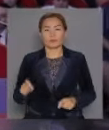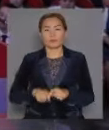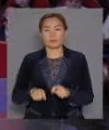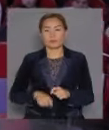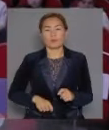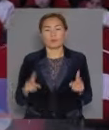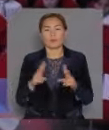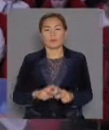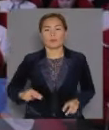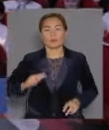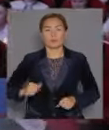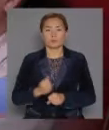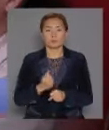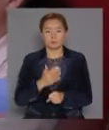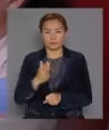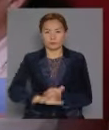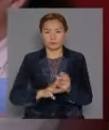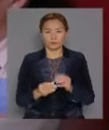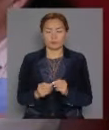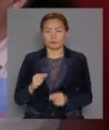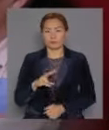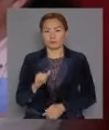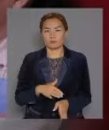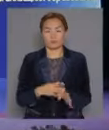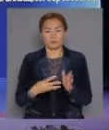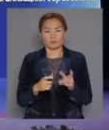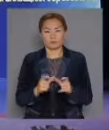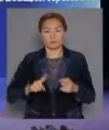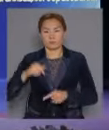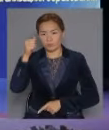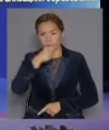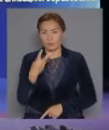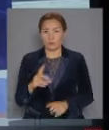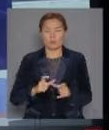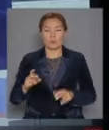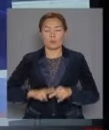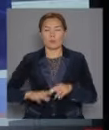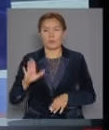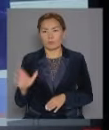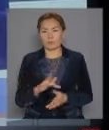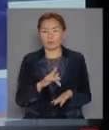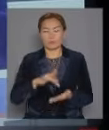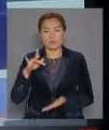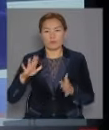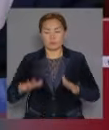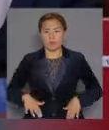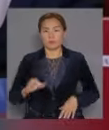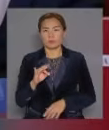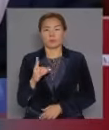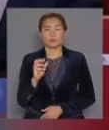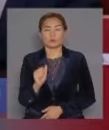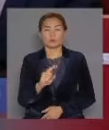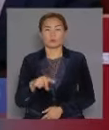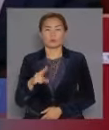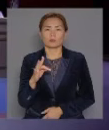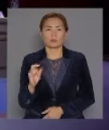жатқан модернизациялау жұмыстары. Осы жылы Атырауда 9 мектеп, келесі жылы 3 мектеп салынбақ. Тек қала орталығында емес, Сарыөзек, Жұлдыз, тағы